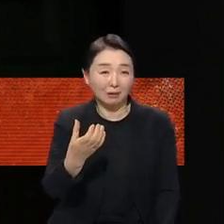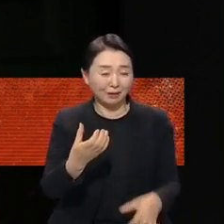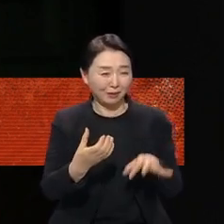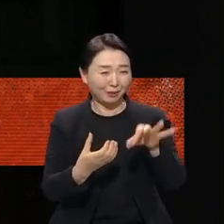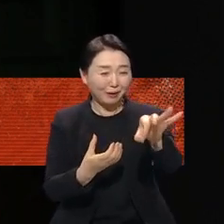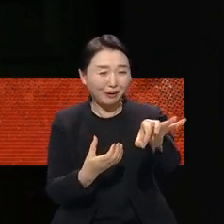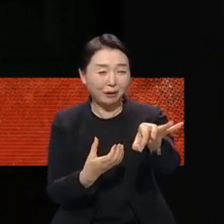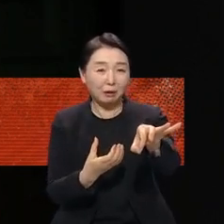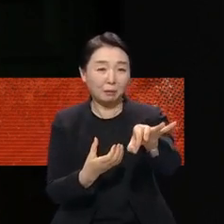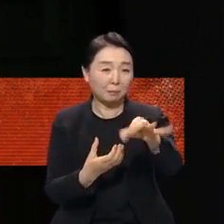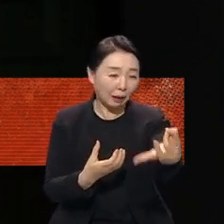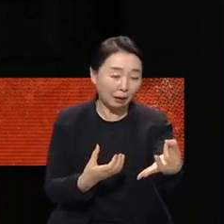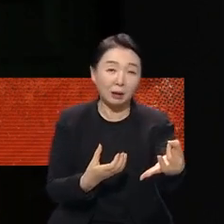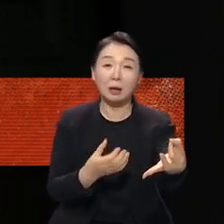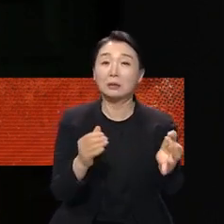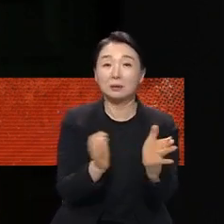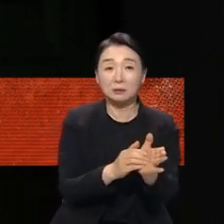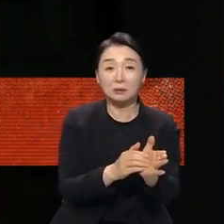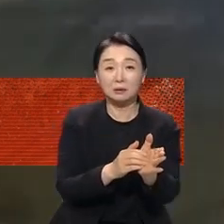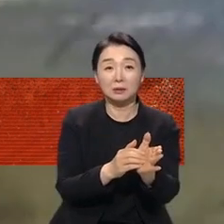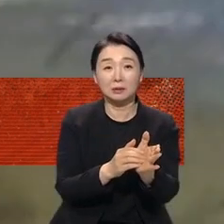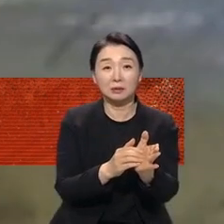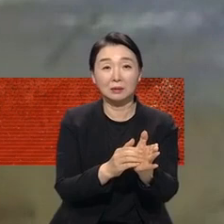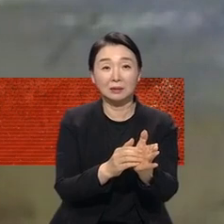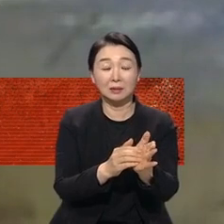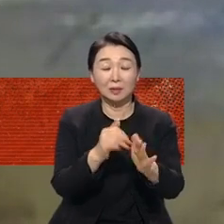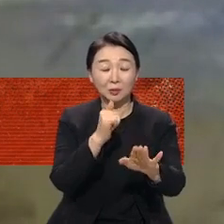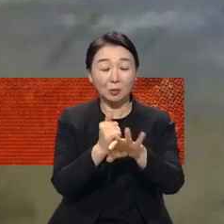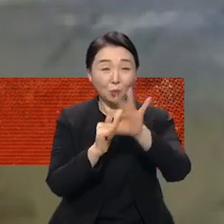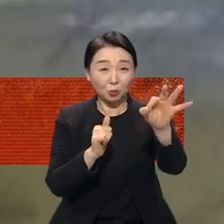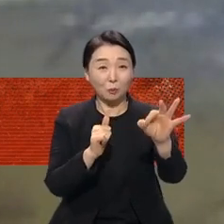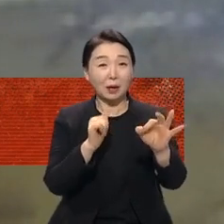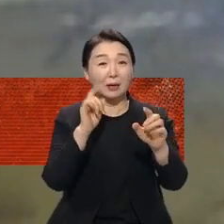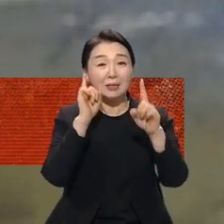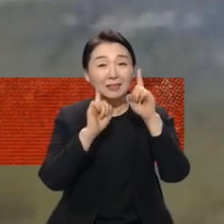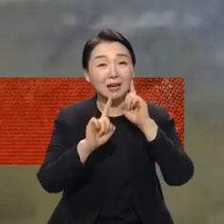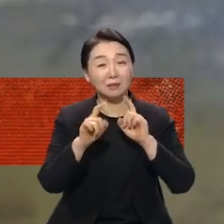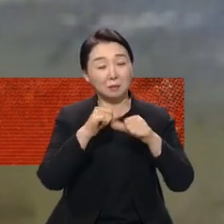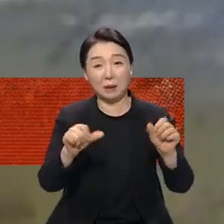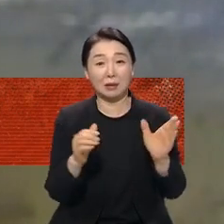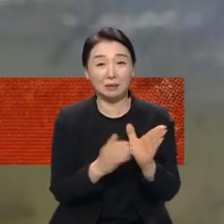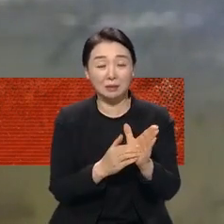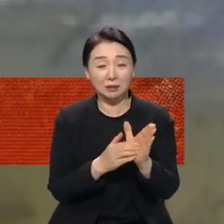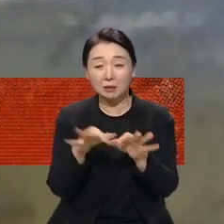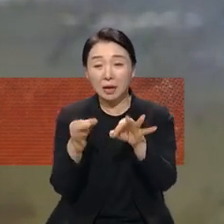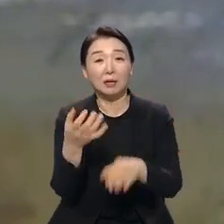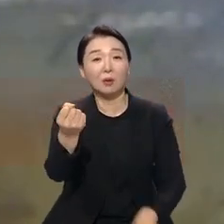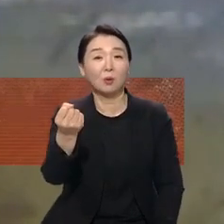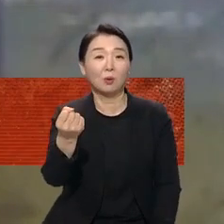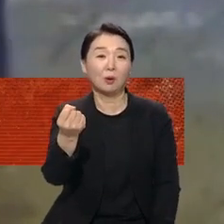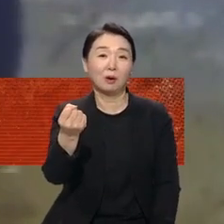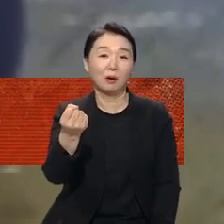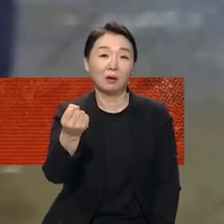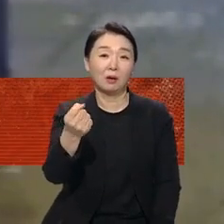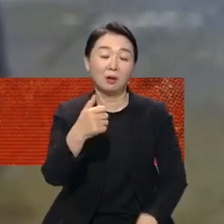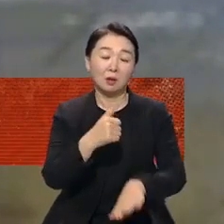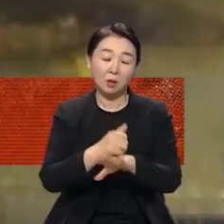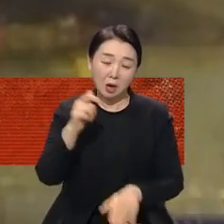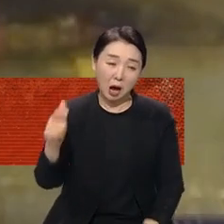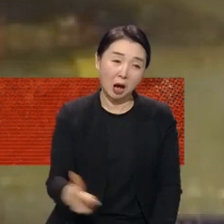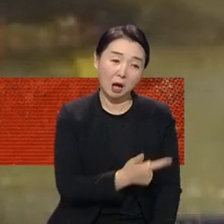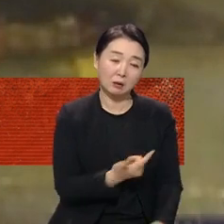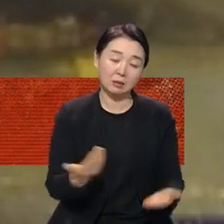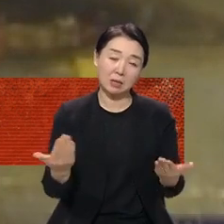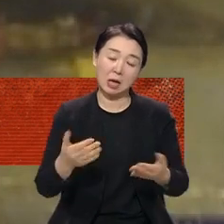그대로 넘어뜨렸습니다이 때문에 오토바이가 크게 파손이 됐는데 저 오토바이 바이가 가게 거였습니다 그것 때문에 하루 동안 일단 영업을 못